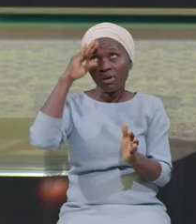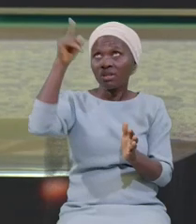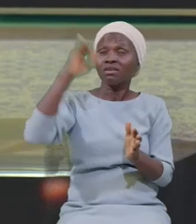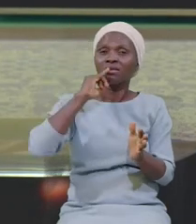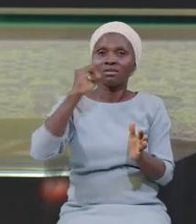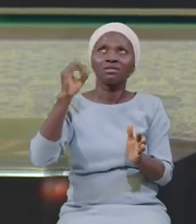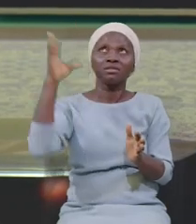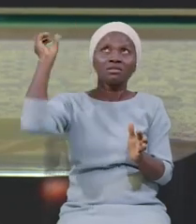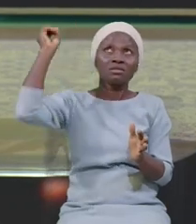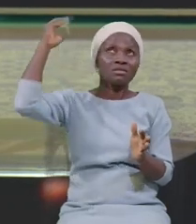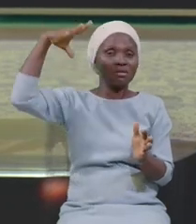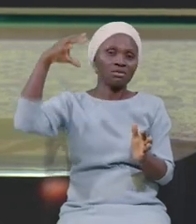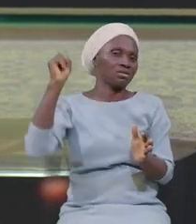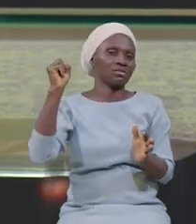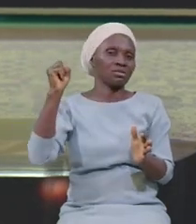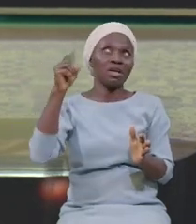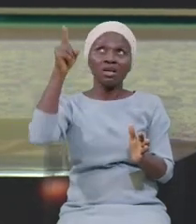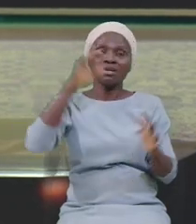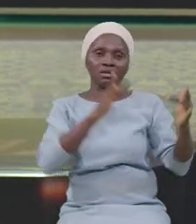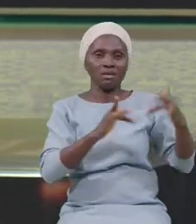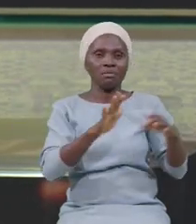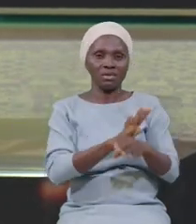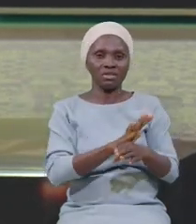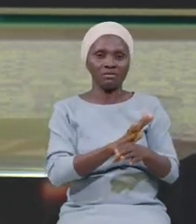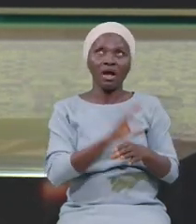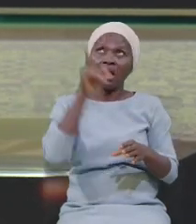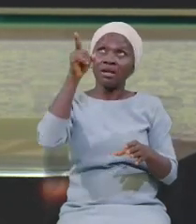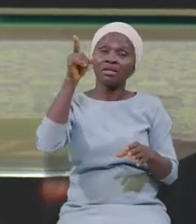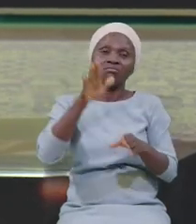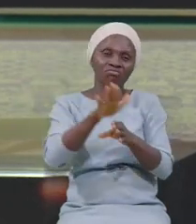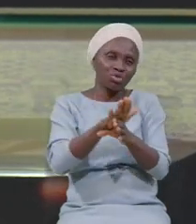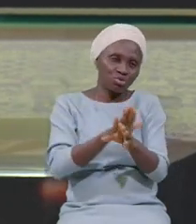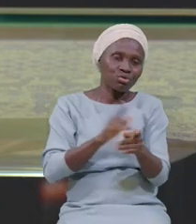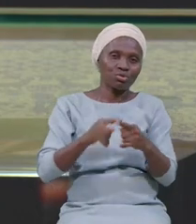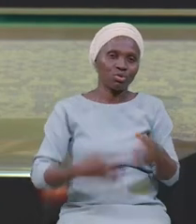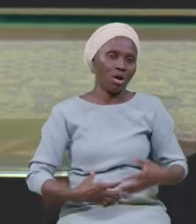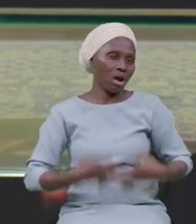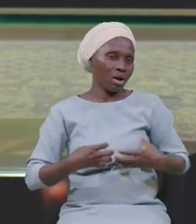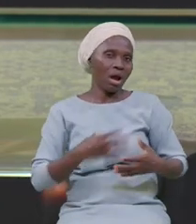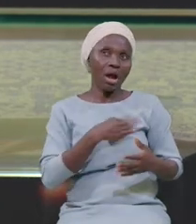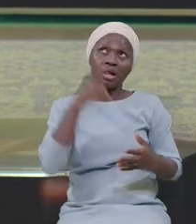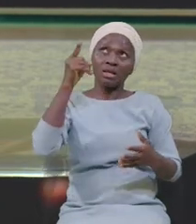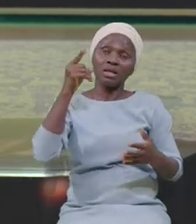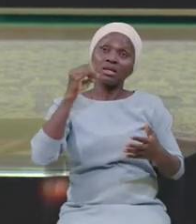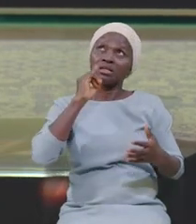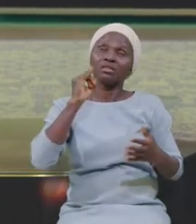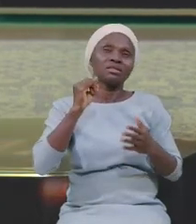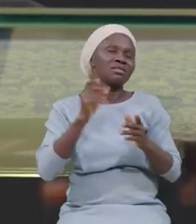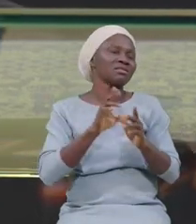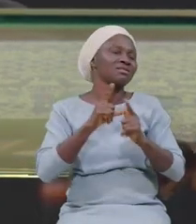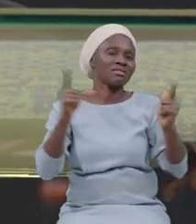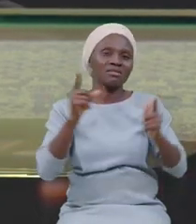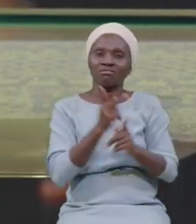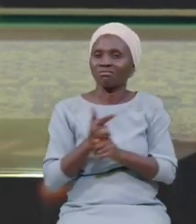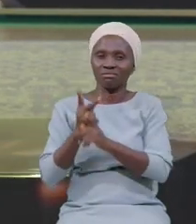Et revenez à l'Éternel, votre Dieu, car il est compatissant et miséricordieux, lent à la colère et riche en bonté. Et